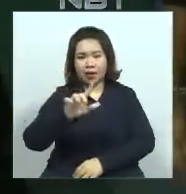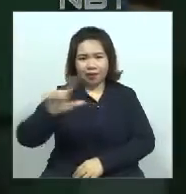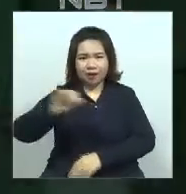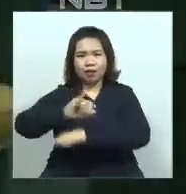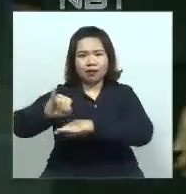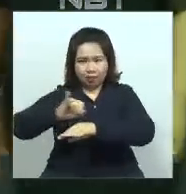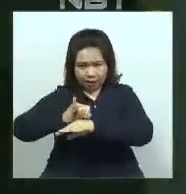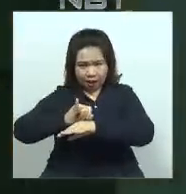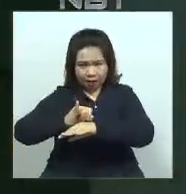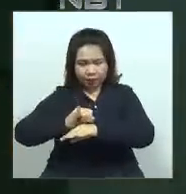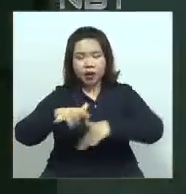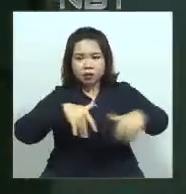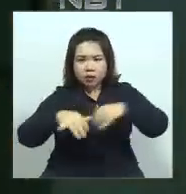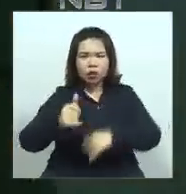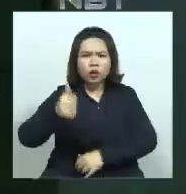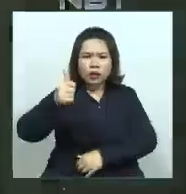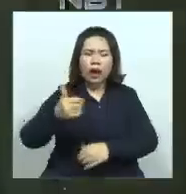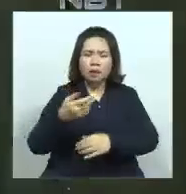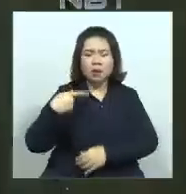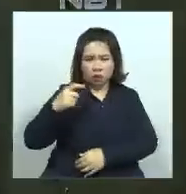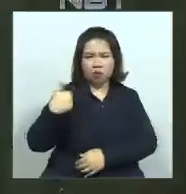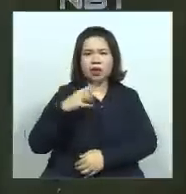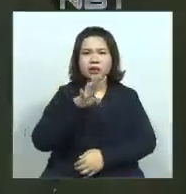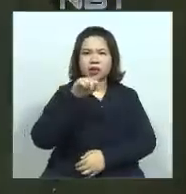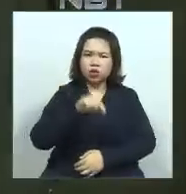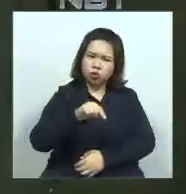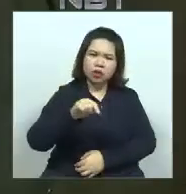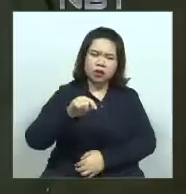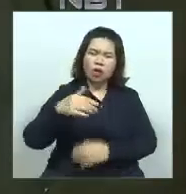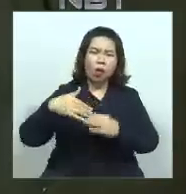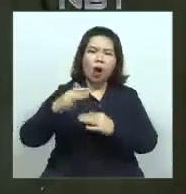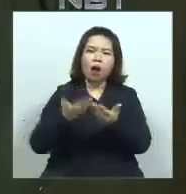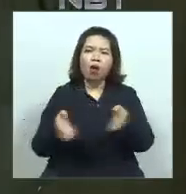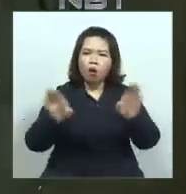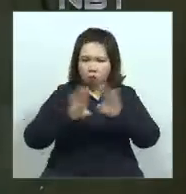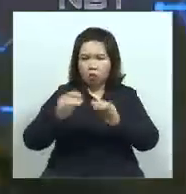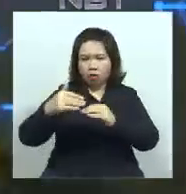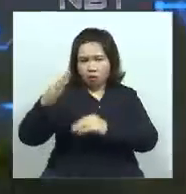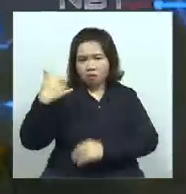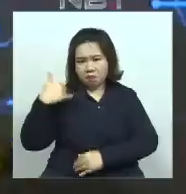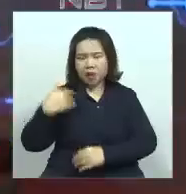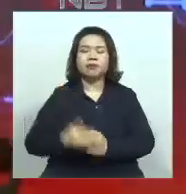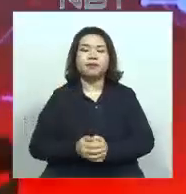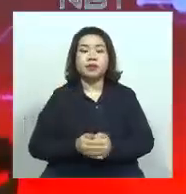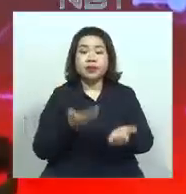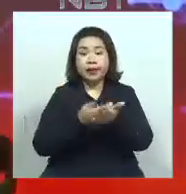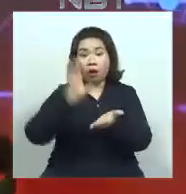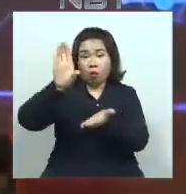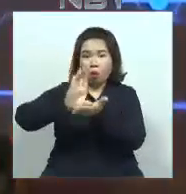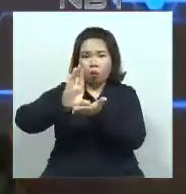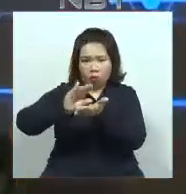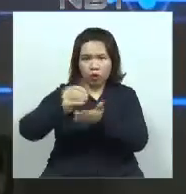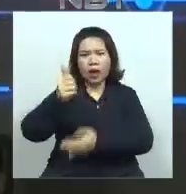า 4.35 ล้านครัวเรือนมีน้ำใช้เพิ่มกว่า 4,000 ล้านลูกบาศก์เมตรรวมถึงใช้งบประมาณลดลงเหลือเพียงก